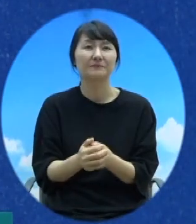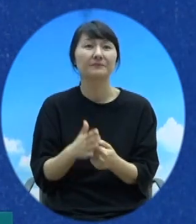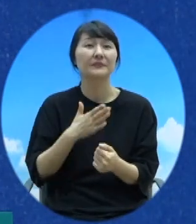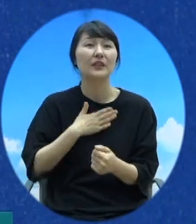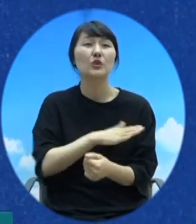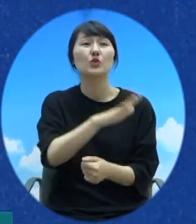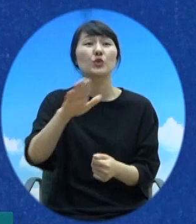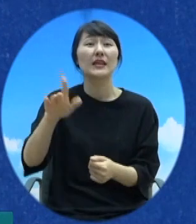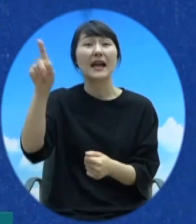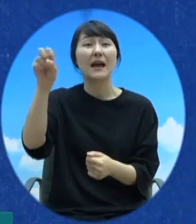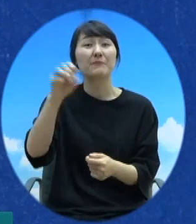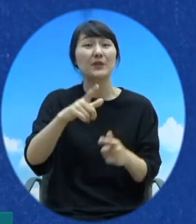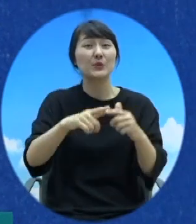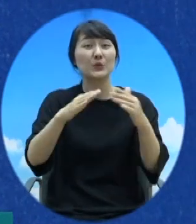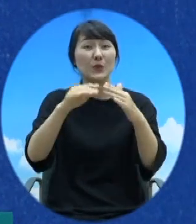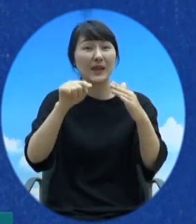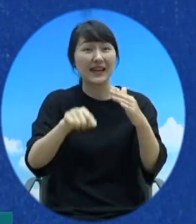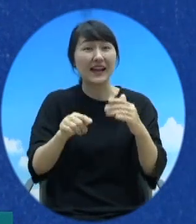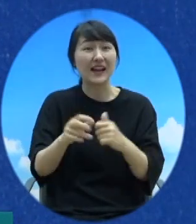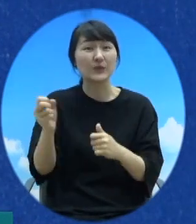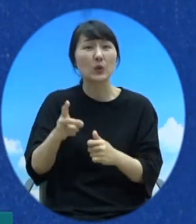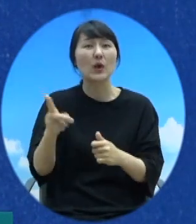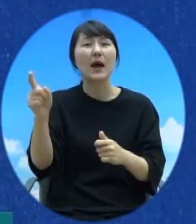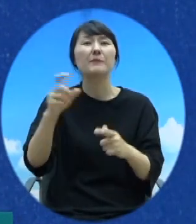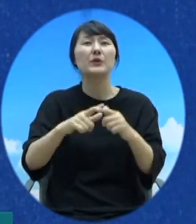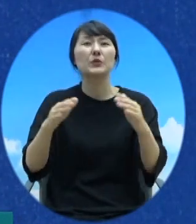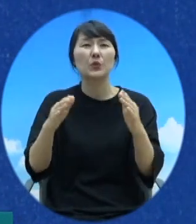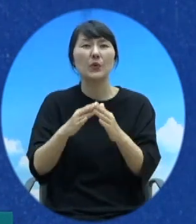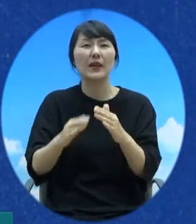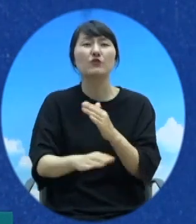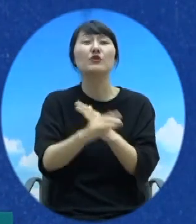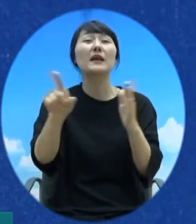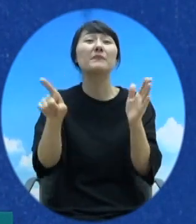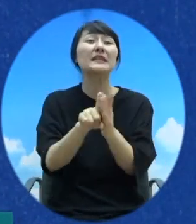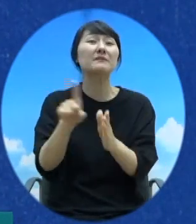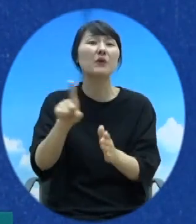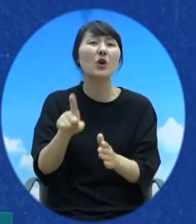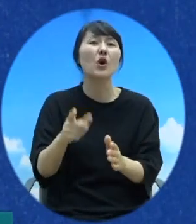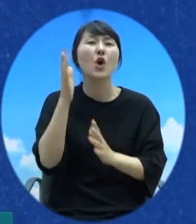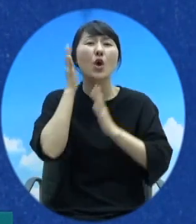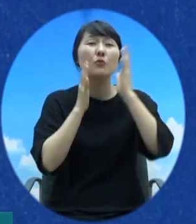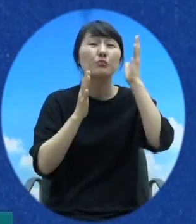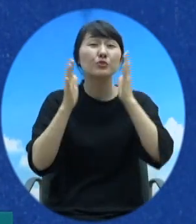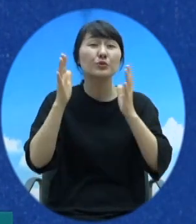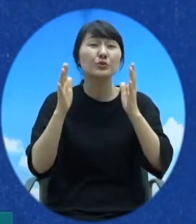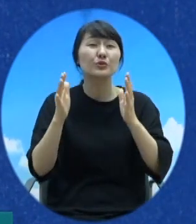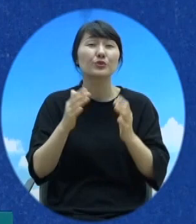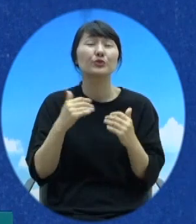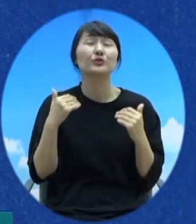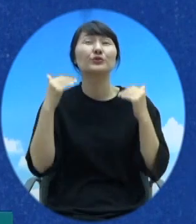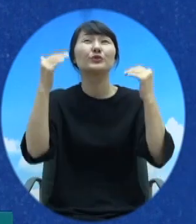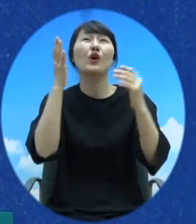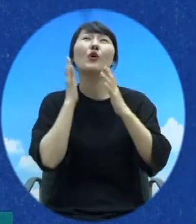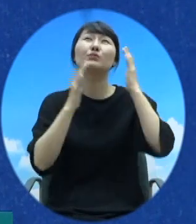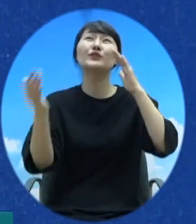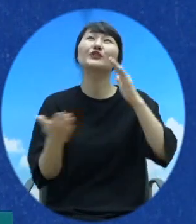저는 우리 한빛교회가 그리고 한빛교회 신앙이 그저 풀로만 자라는